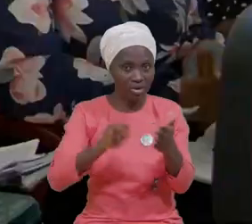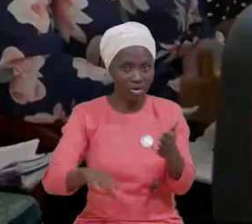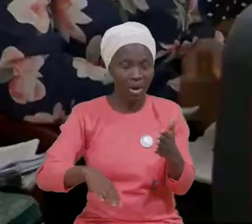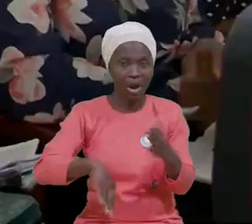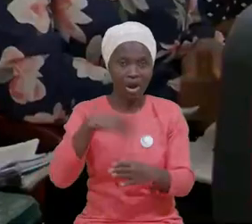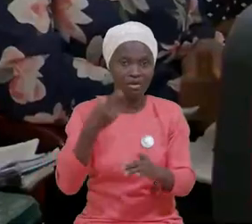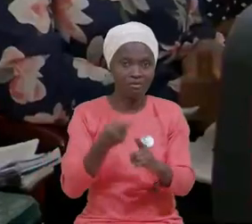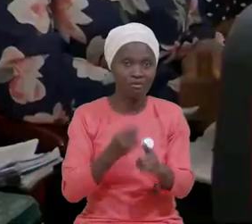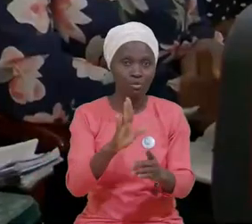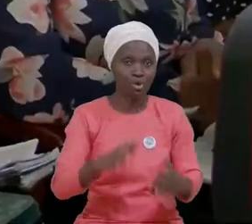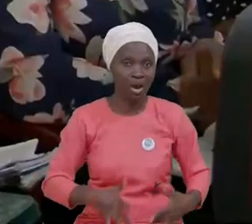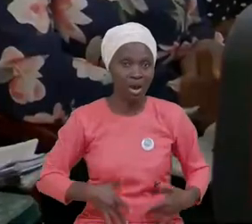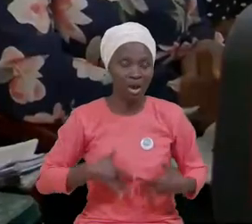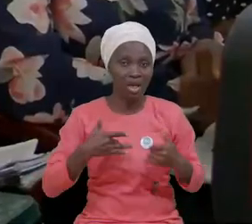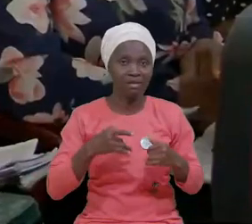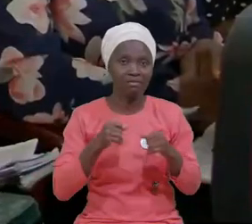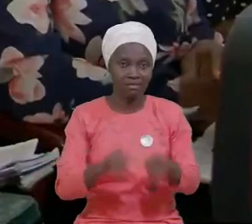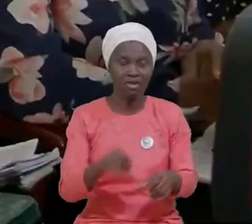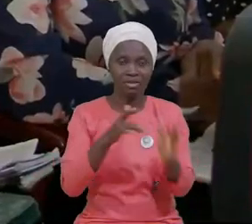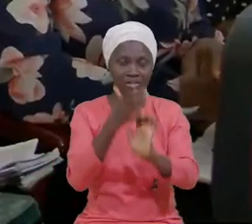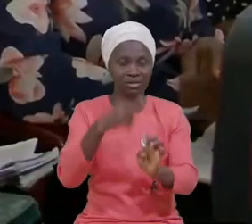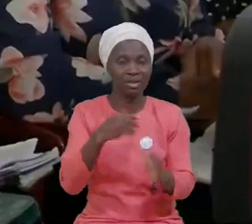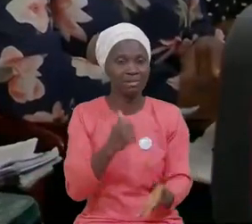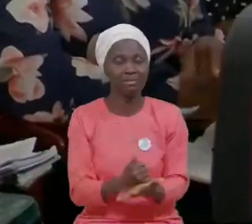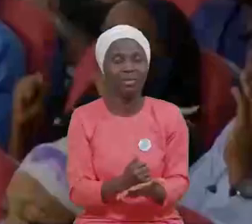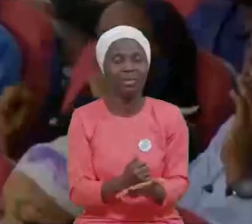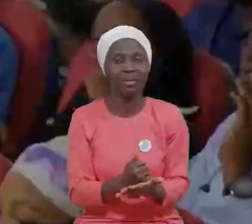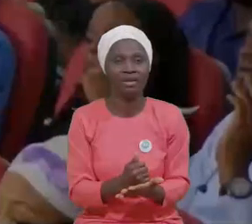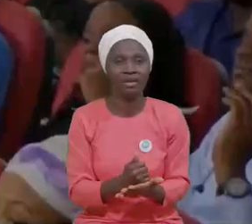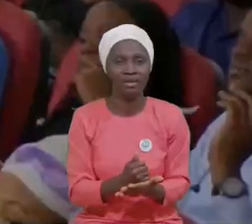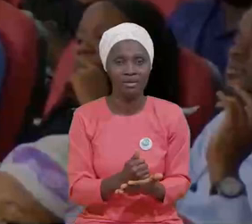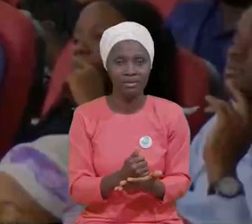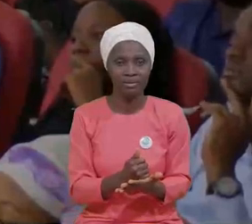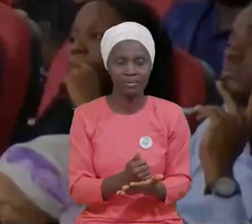de ta vie permanemment. Amen.